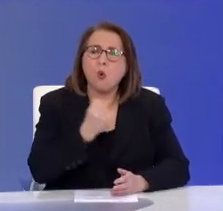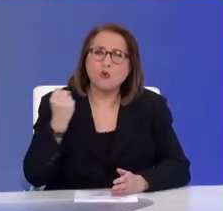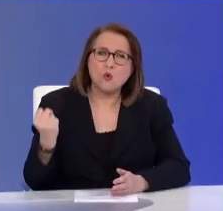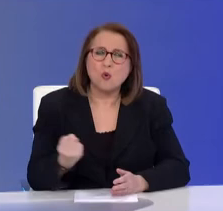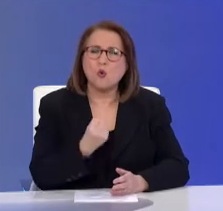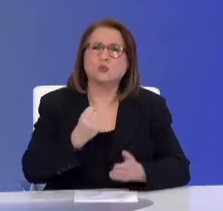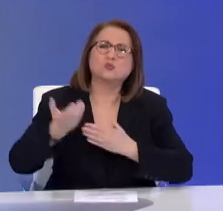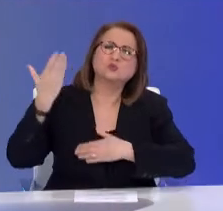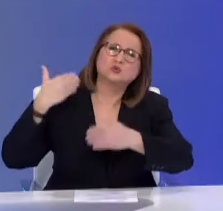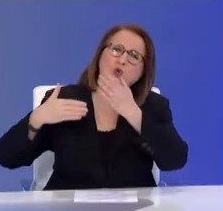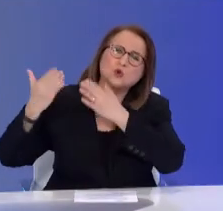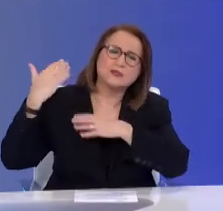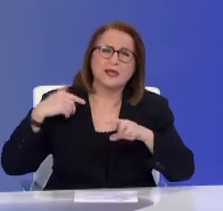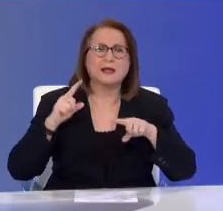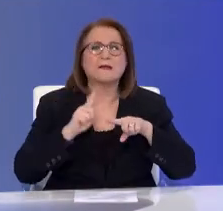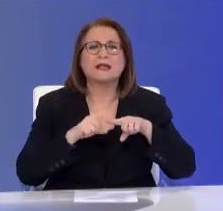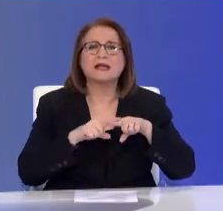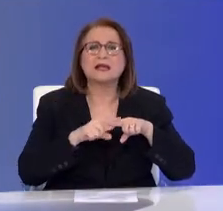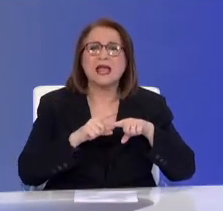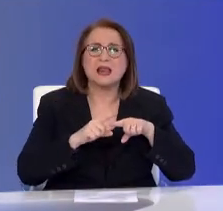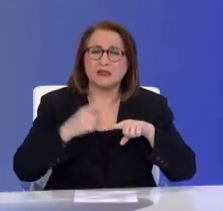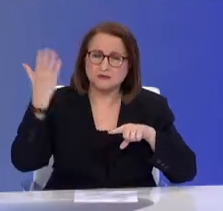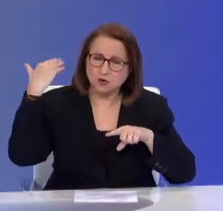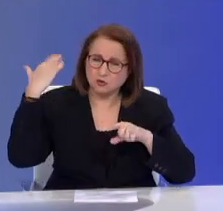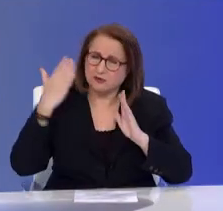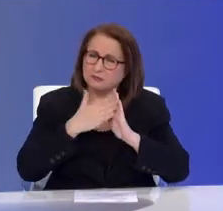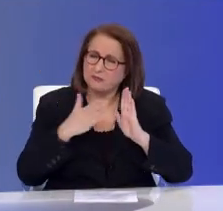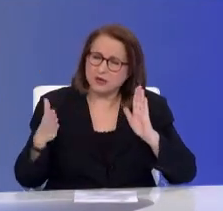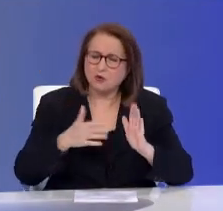οι Έλληνες κατά την περίοδο εκείνη.